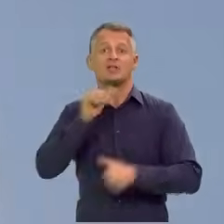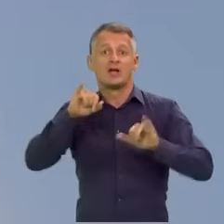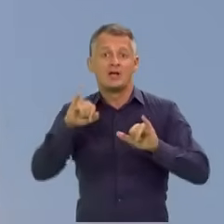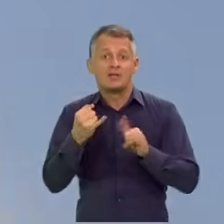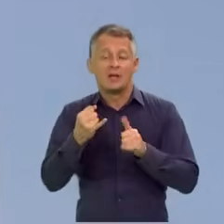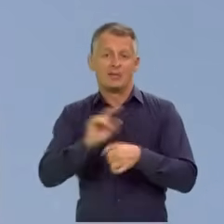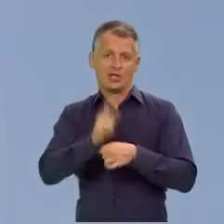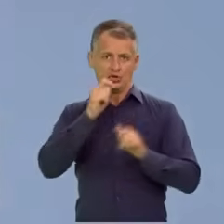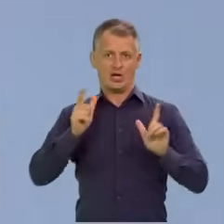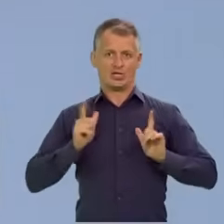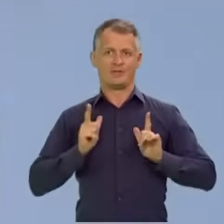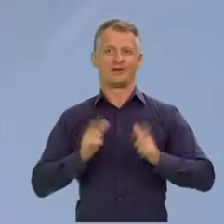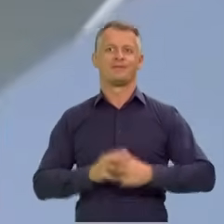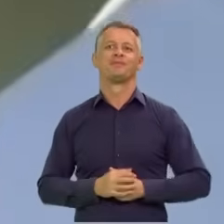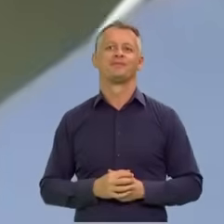Focus.